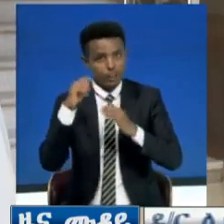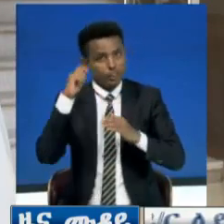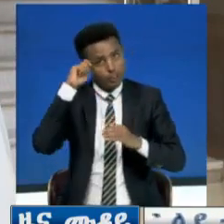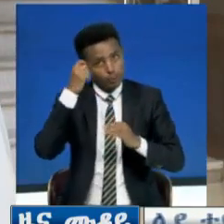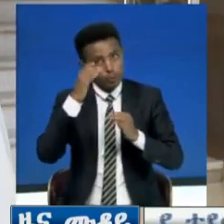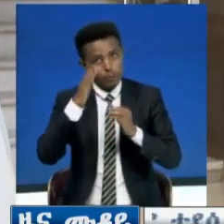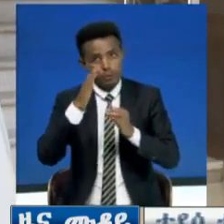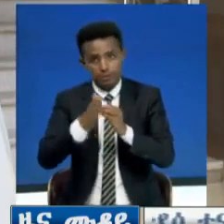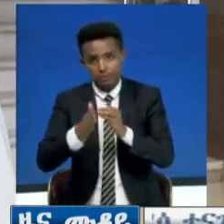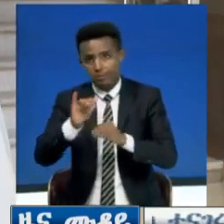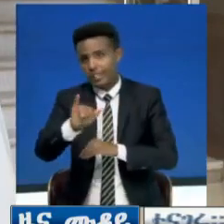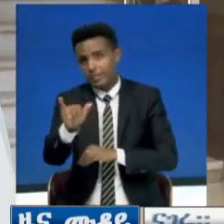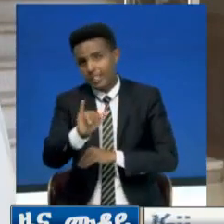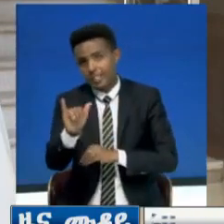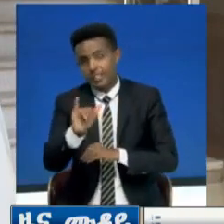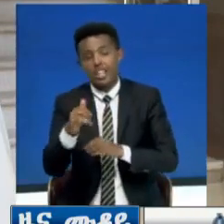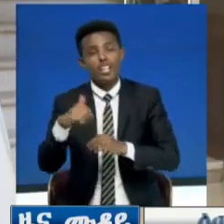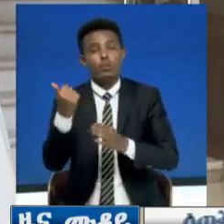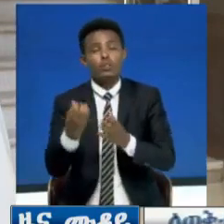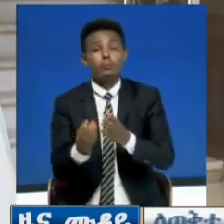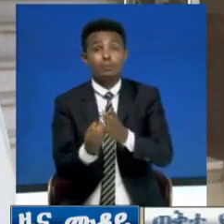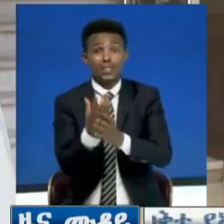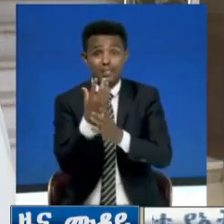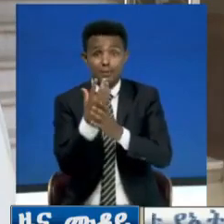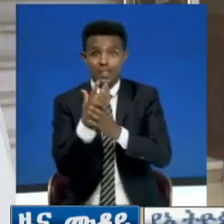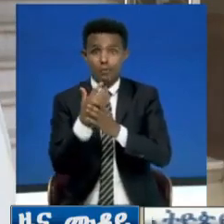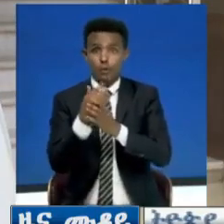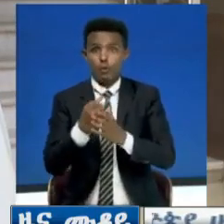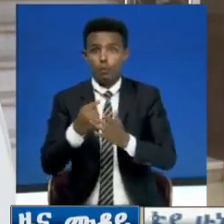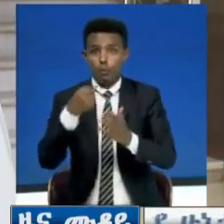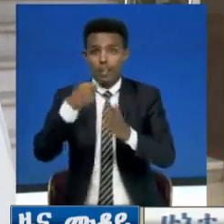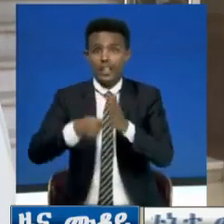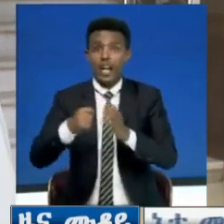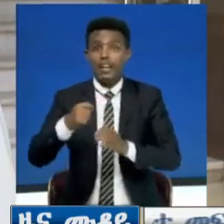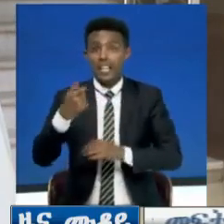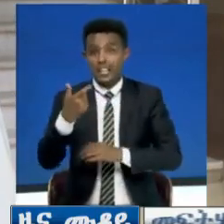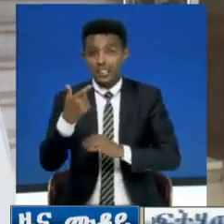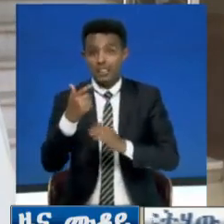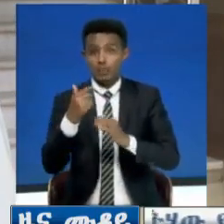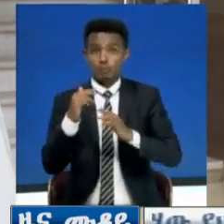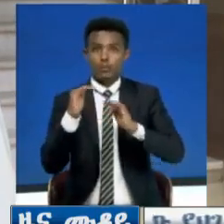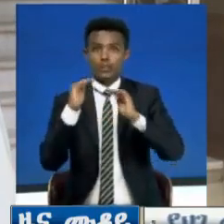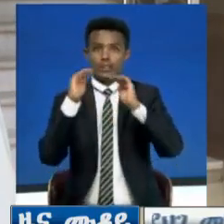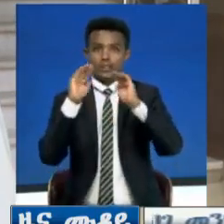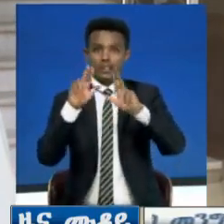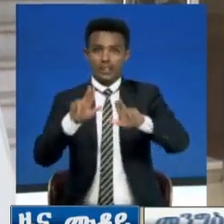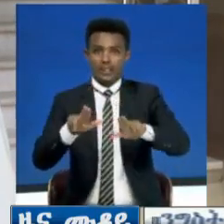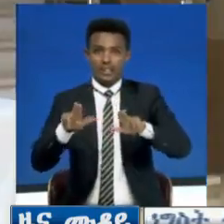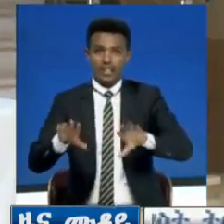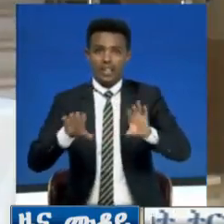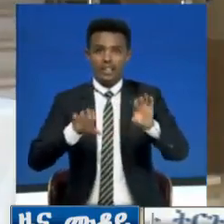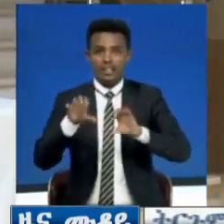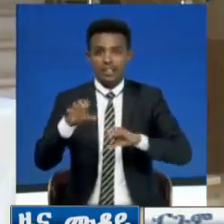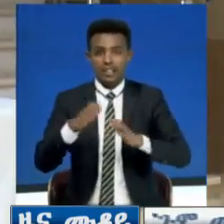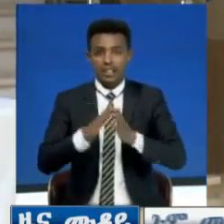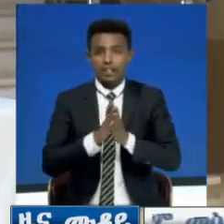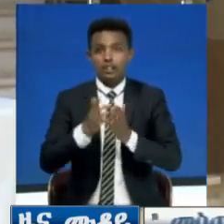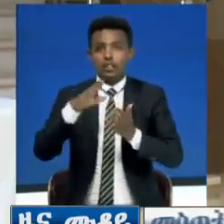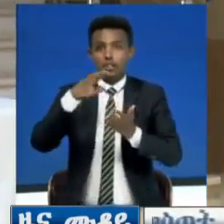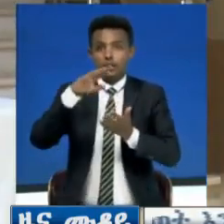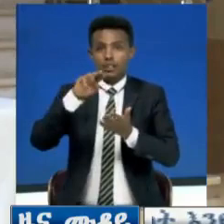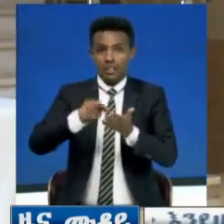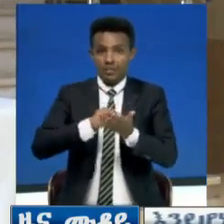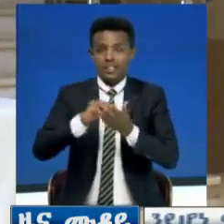ይሄን ስናደርግ ሌሎች ምርቶች ላይም ያለው የዋጋ ንረት አውቶማቲካሊ እንዲስተካከል ነው የተደረገው። ጤፍ እስከ 4000 ብር